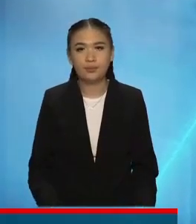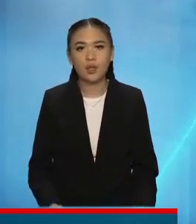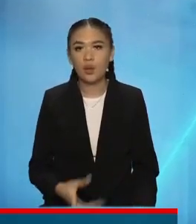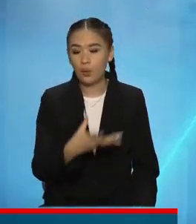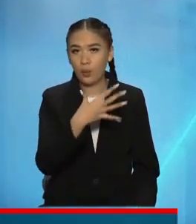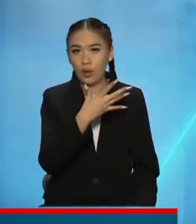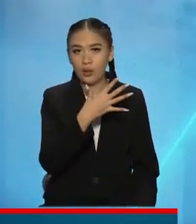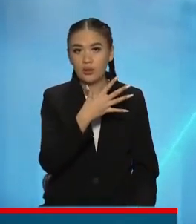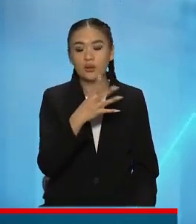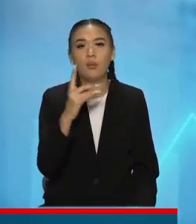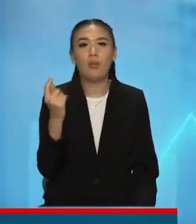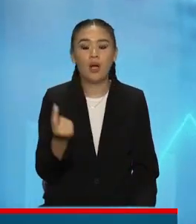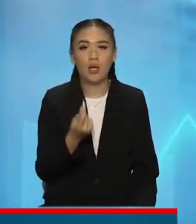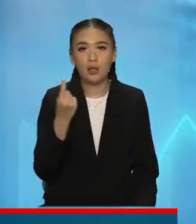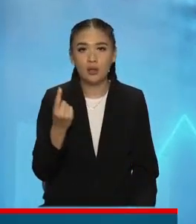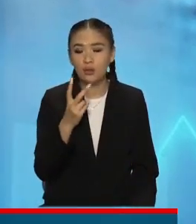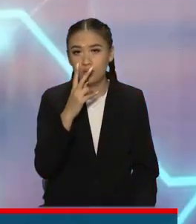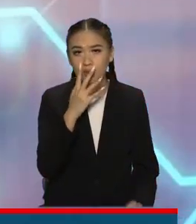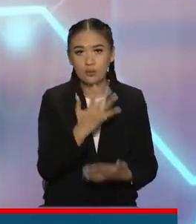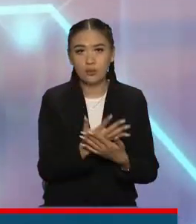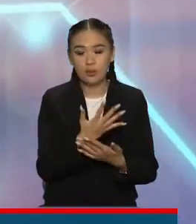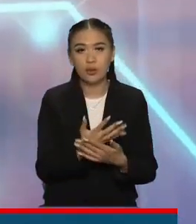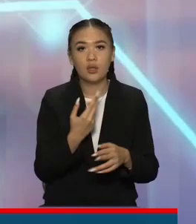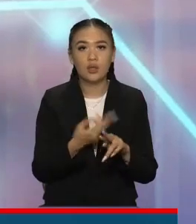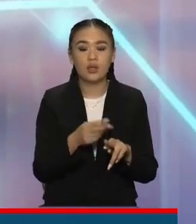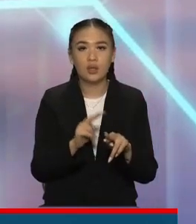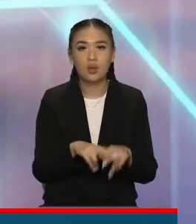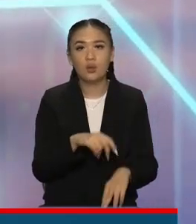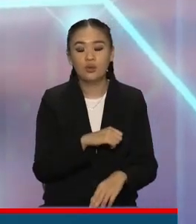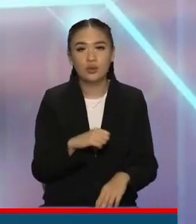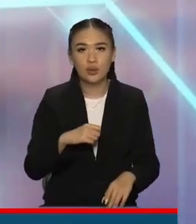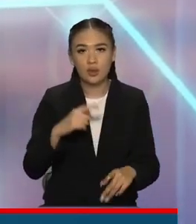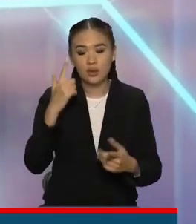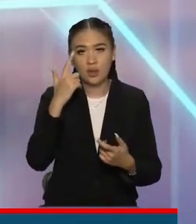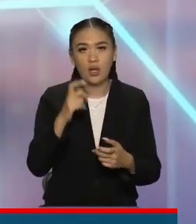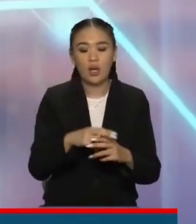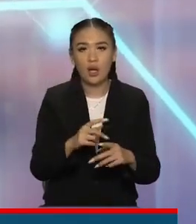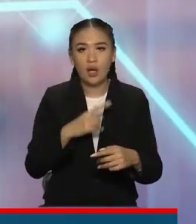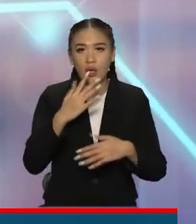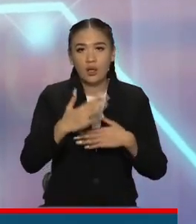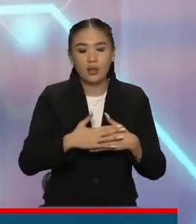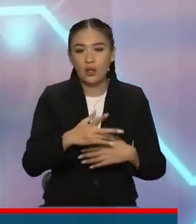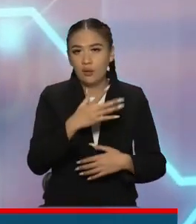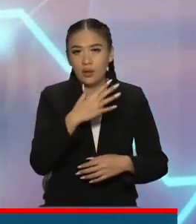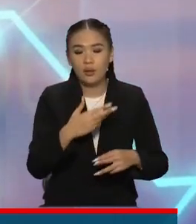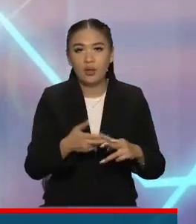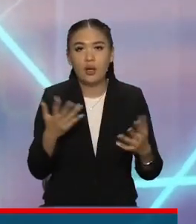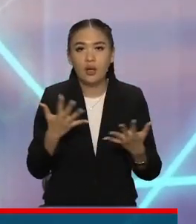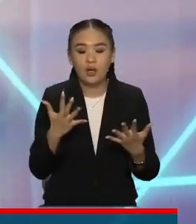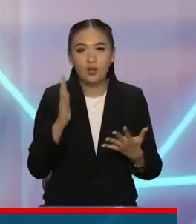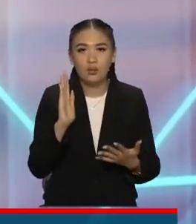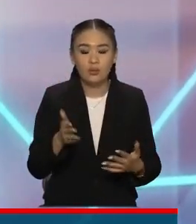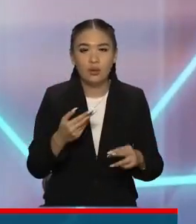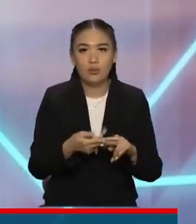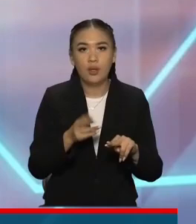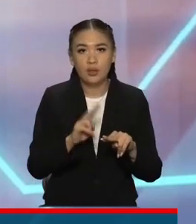уақытын өте азғып көрсетіп қояды, оған мысалы үшін өздері белгілі бір алдын ала біледі, қайбір заттың өтетінің.